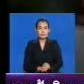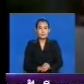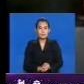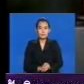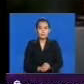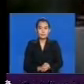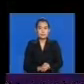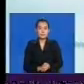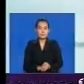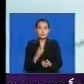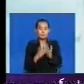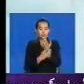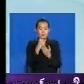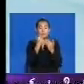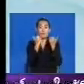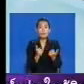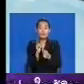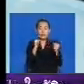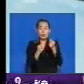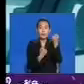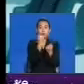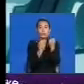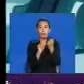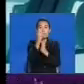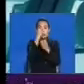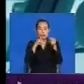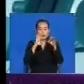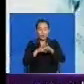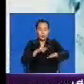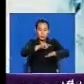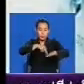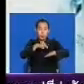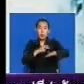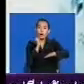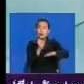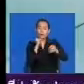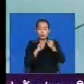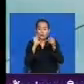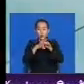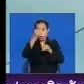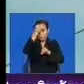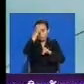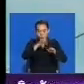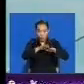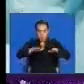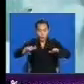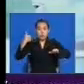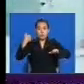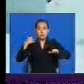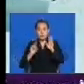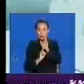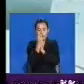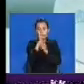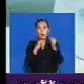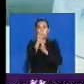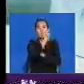สำหรับในสัปดาห์นี้ครับช่วงออโต้นิวส์เรามีรถยอดเยี่ยมแห่งปีของญี่ปุ่นหลายๆคันมาฝากกันเริ่มกันที่ Toyota